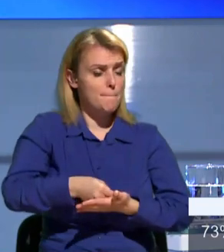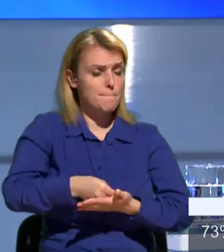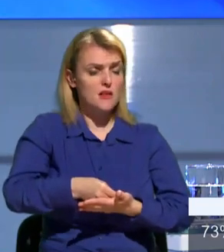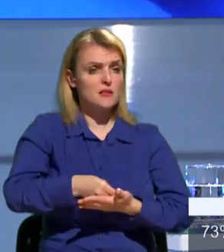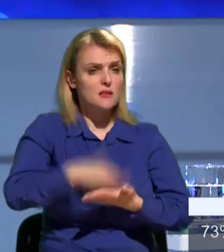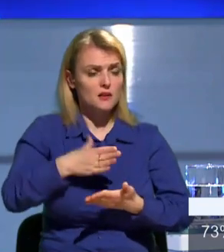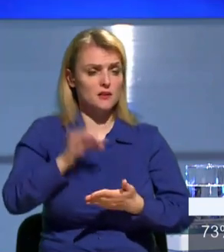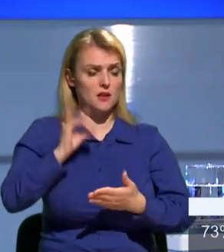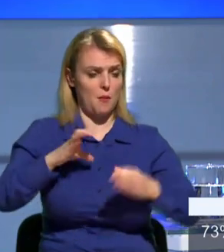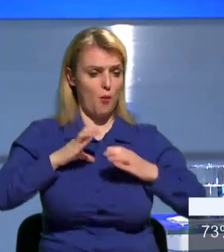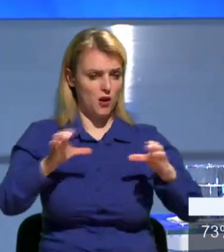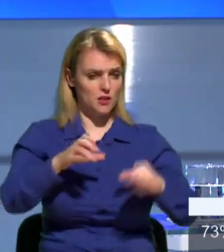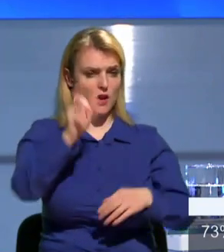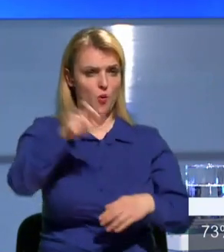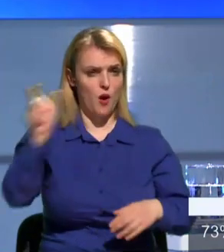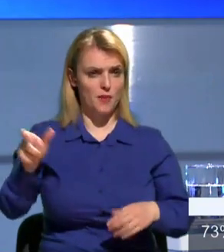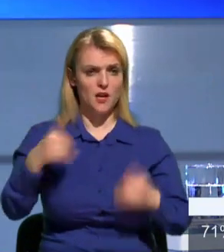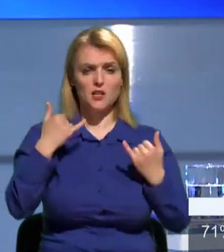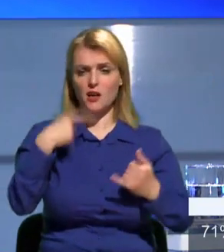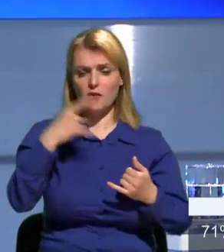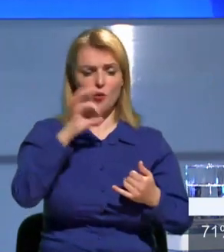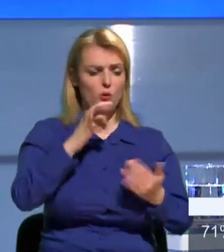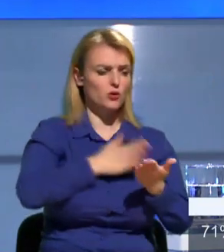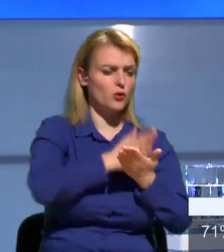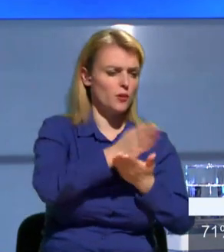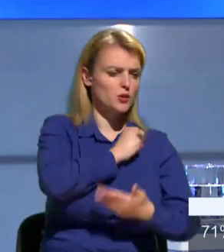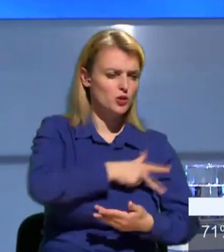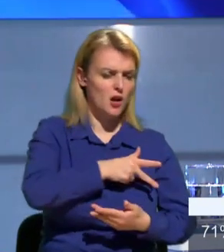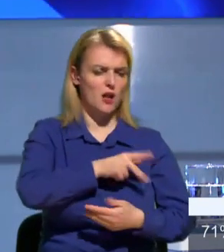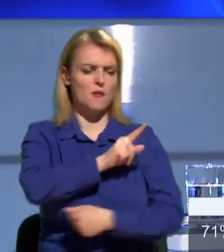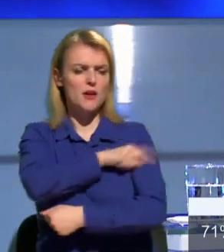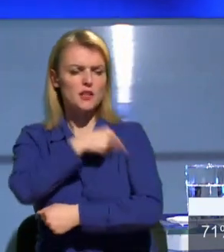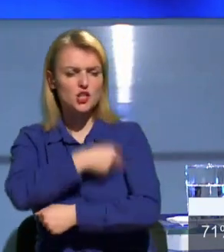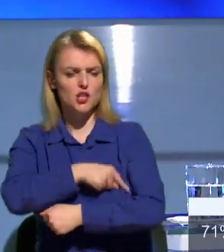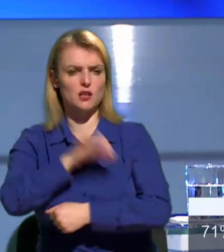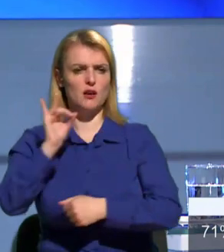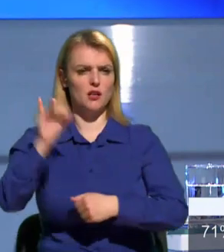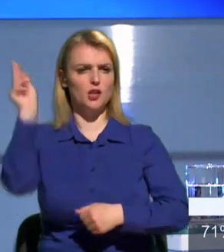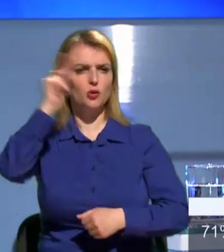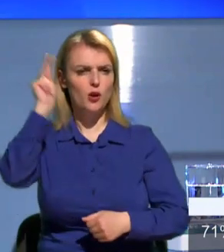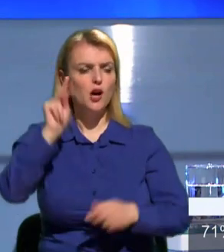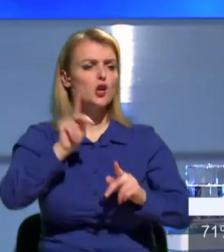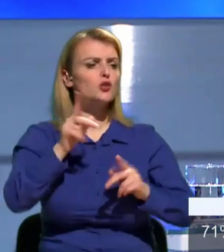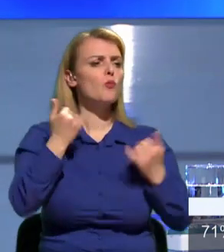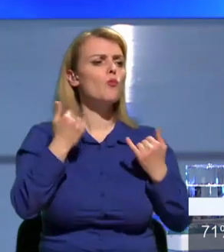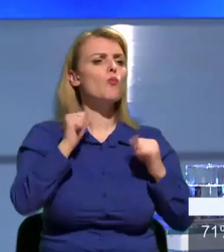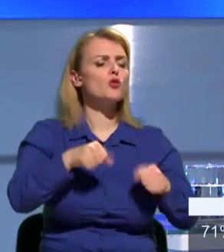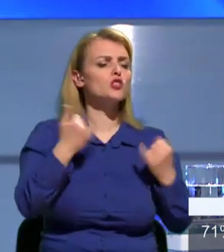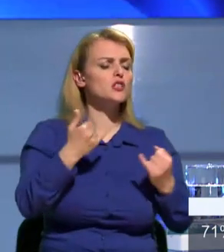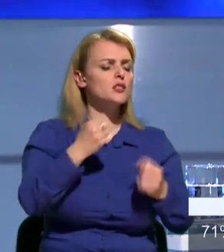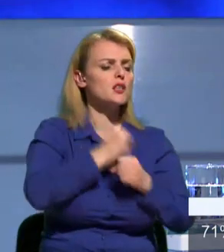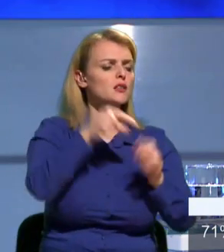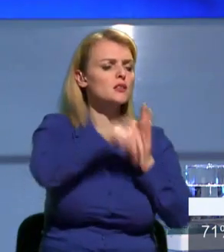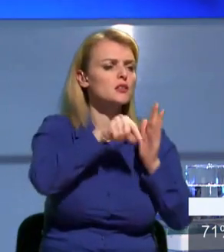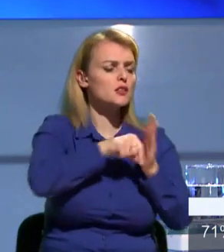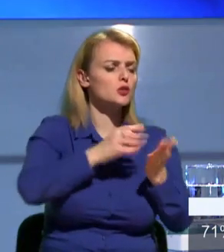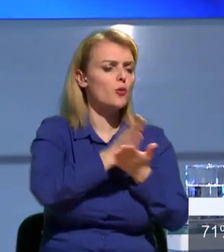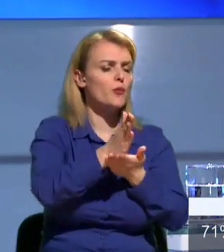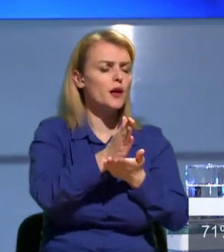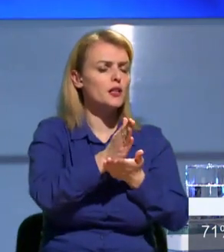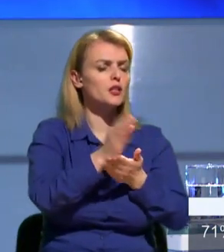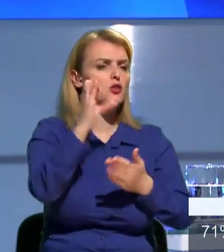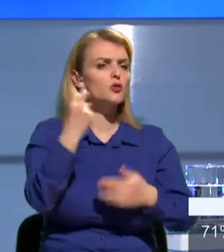referim și la domeniul social, și la educație, și la medicină. Ce putem să facem în domeniul social? Noi, în Republica Moldova,